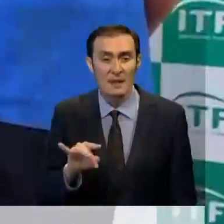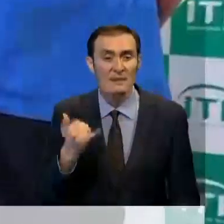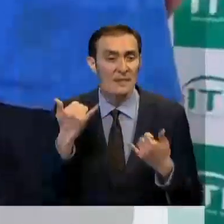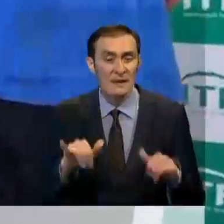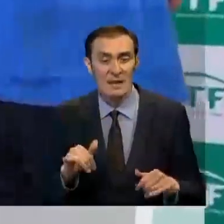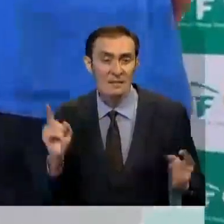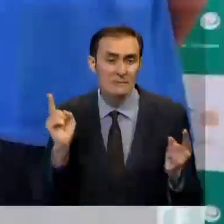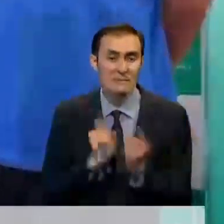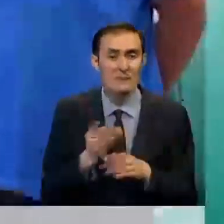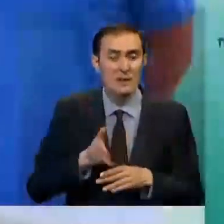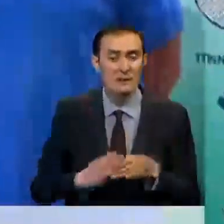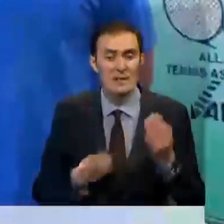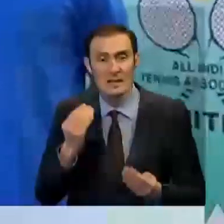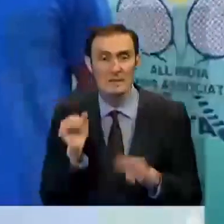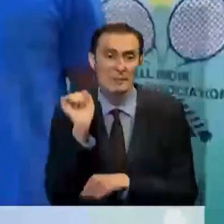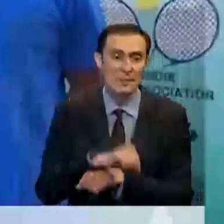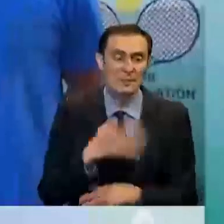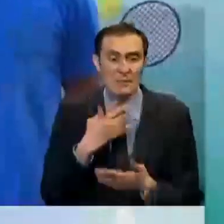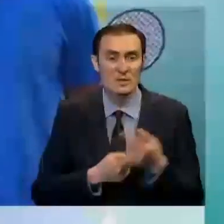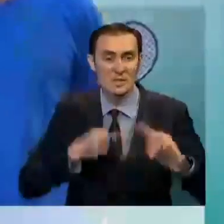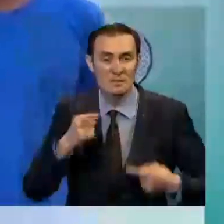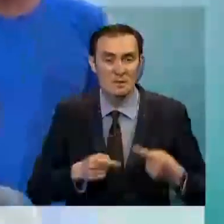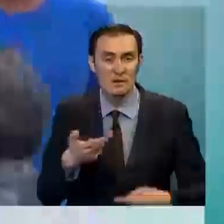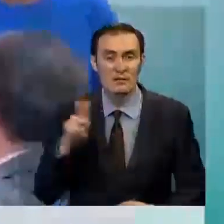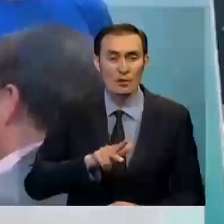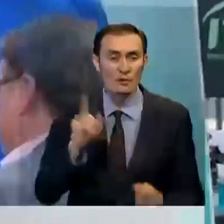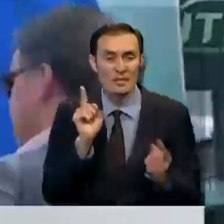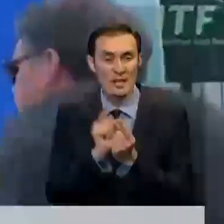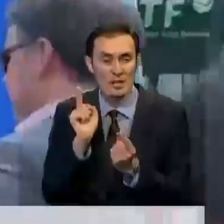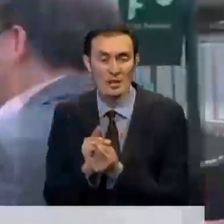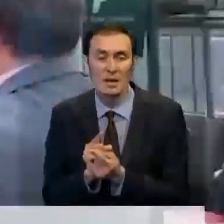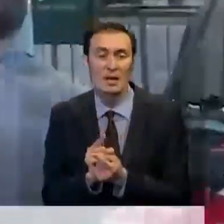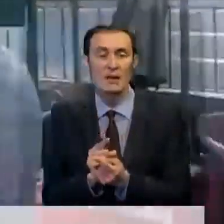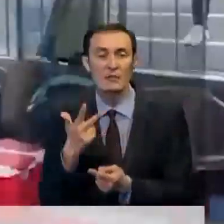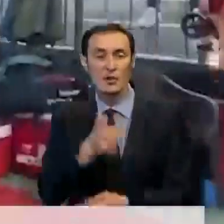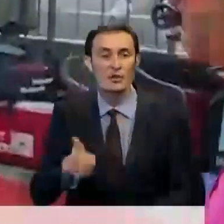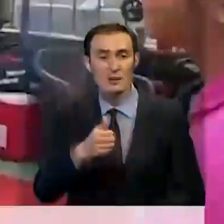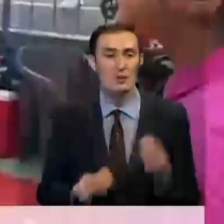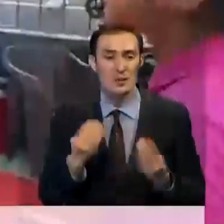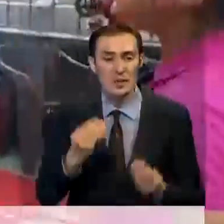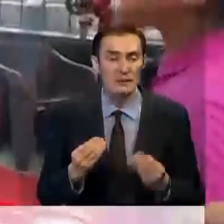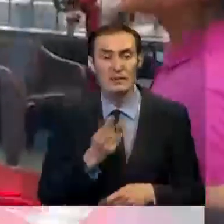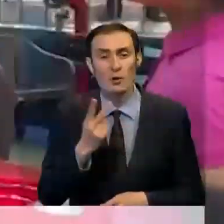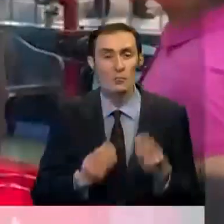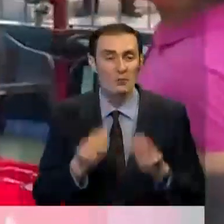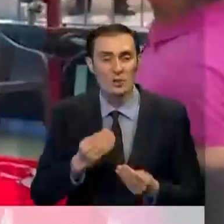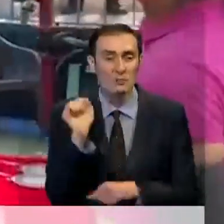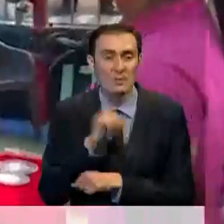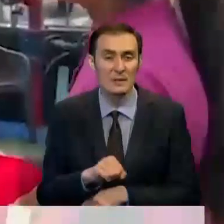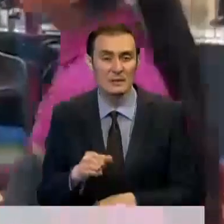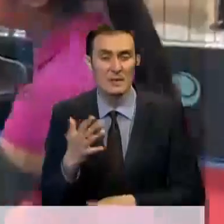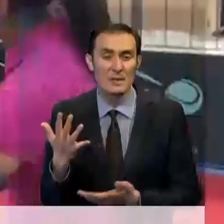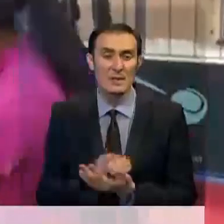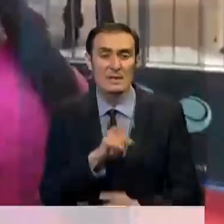В невероятной по накалу игре он одолел своего соперника в трех сетах в трехчасовой игре. Во втором матче победу